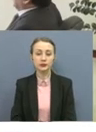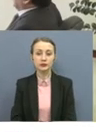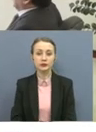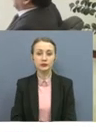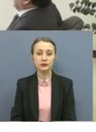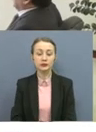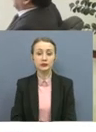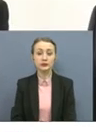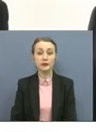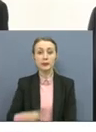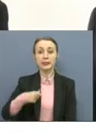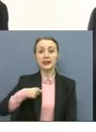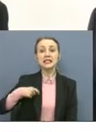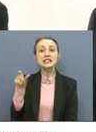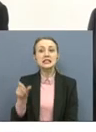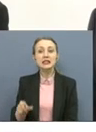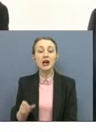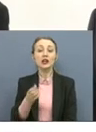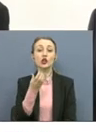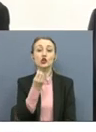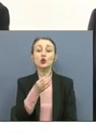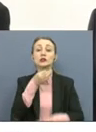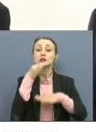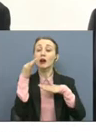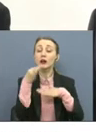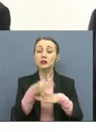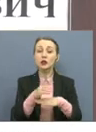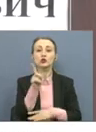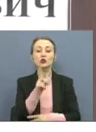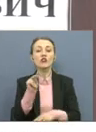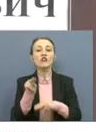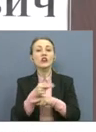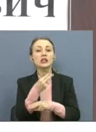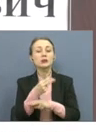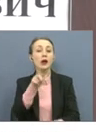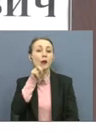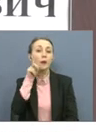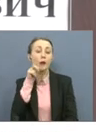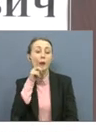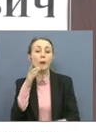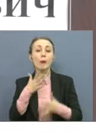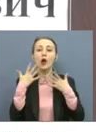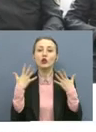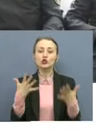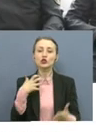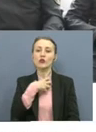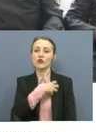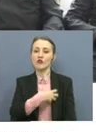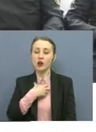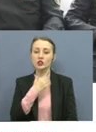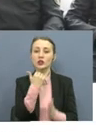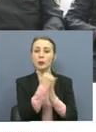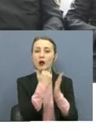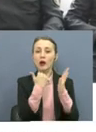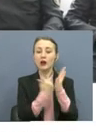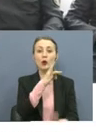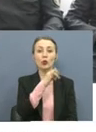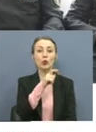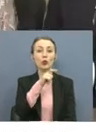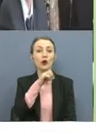барысында сенаторлар рухани жаңғыру бағдарламасы жастарды тәрбиелеуде үлкен рөл атқаратынын атап өтті. Жас мамандардың өз тарихын білу өте маңызды